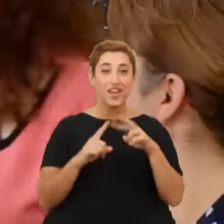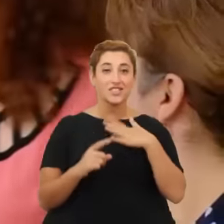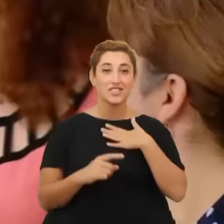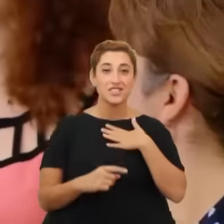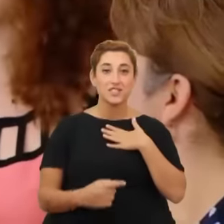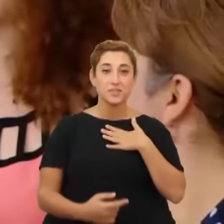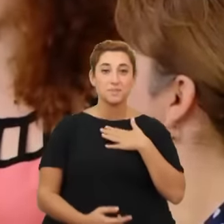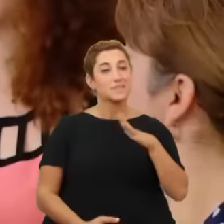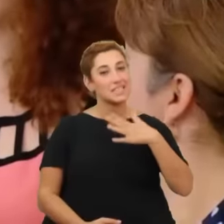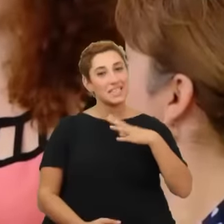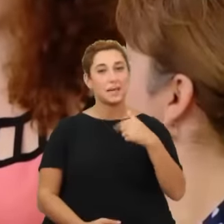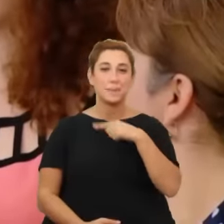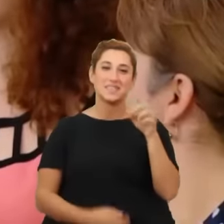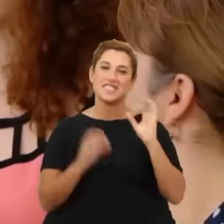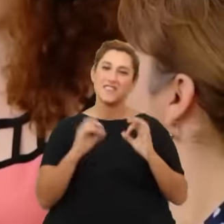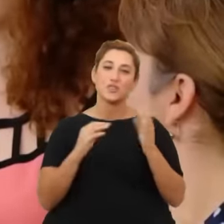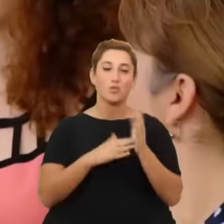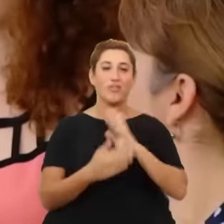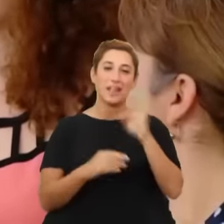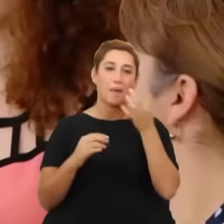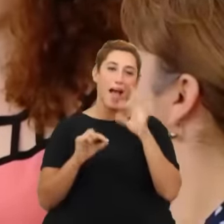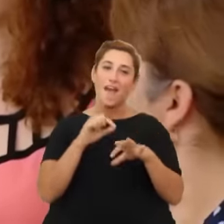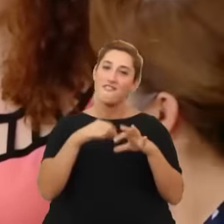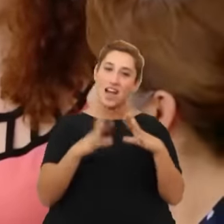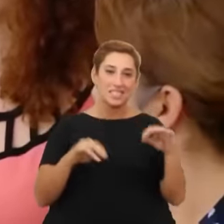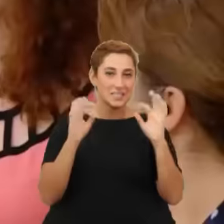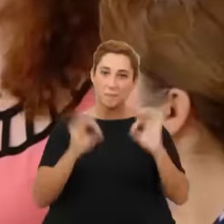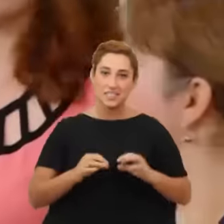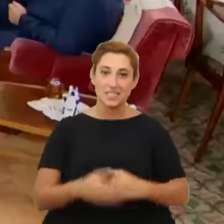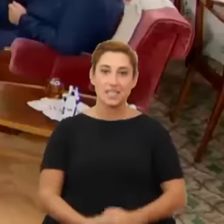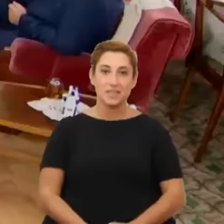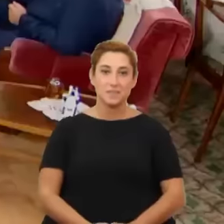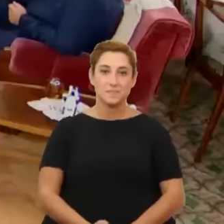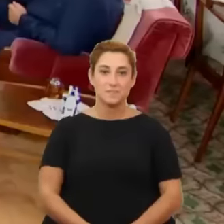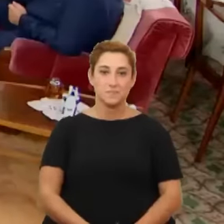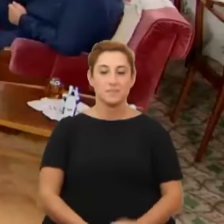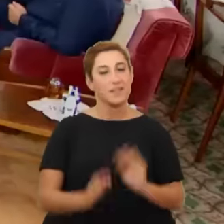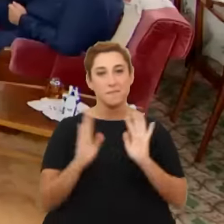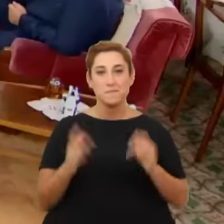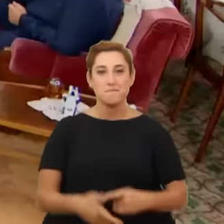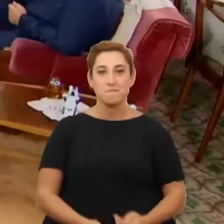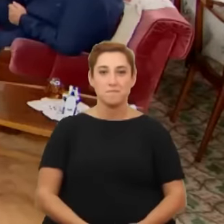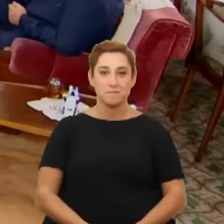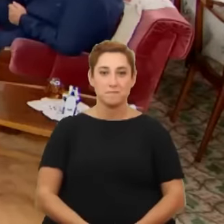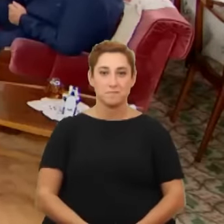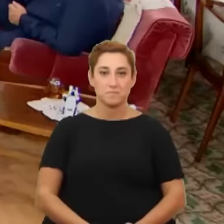Nazlıcığım, istersen biz yavaştan mutfağa gidip kahveleri hazırlamaya başlayalım. Tamam.